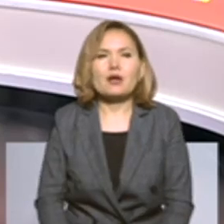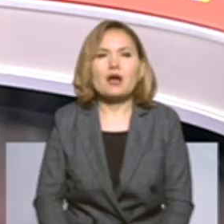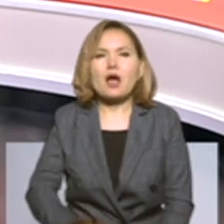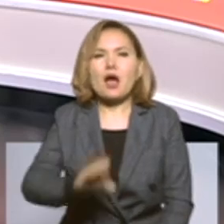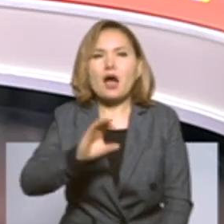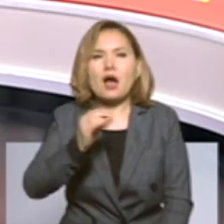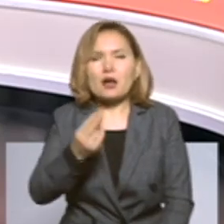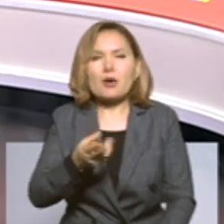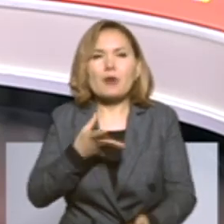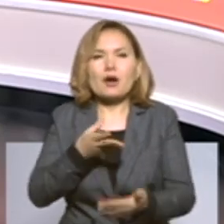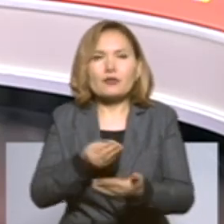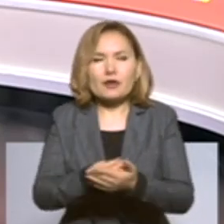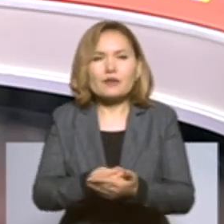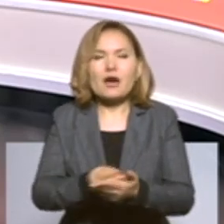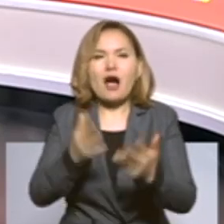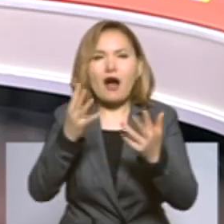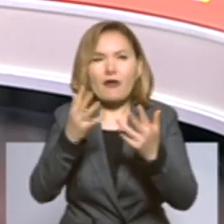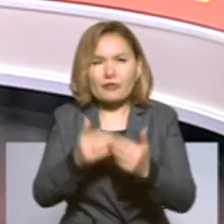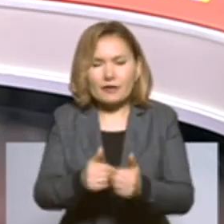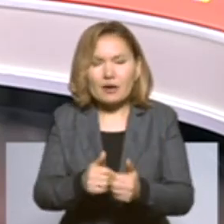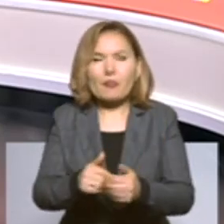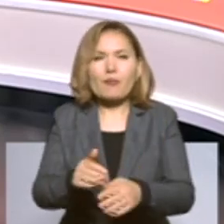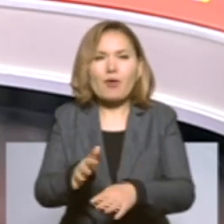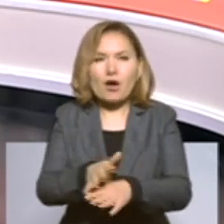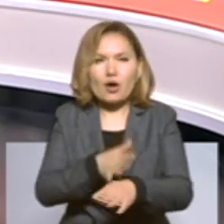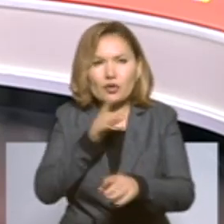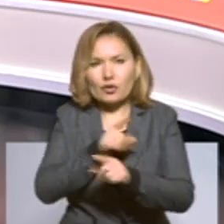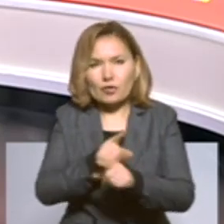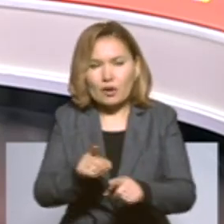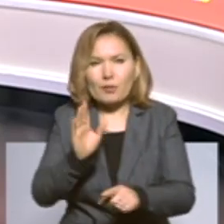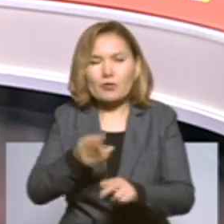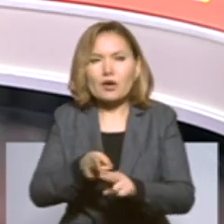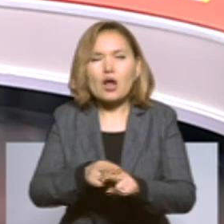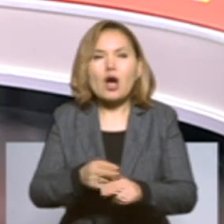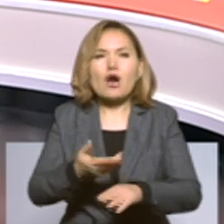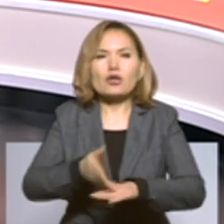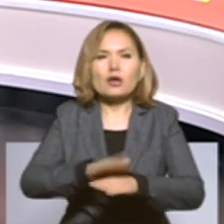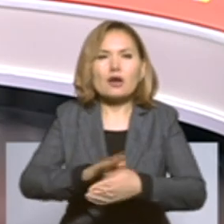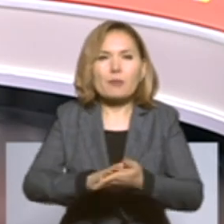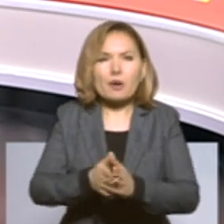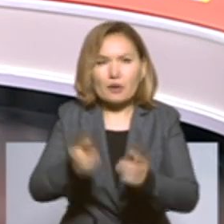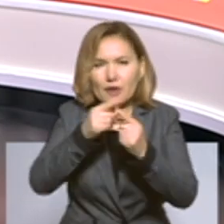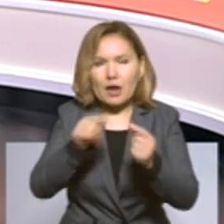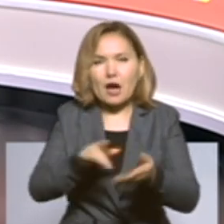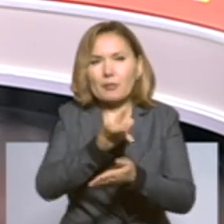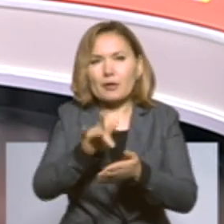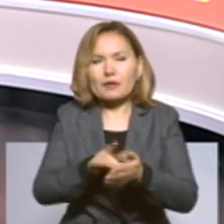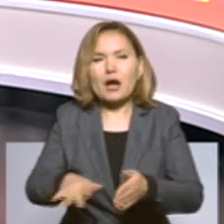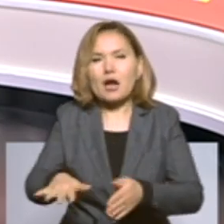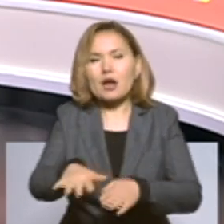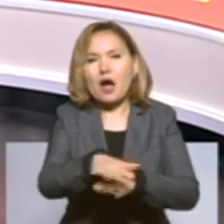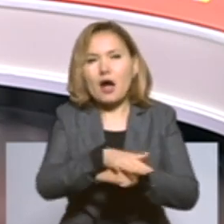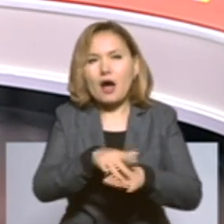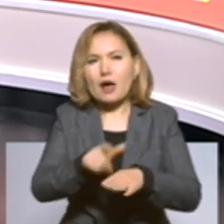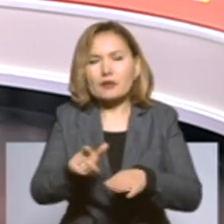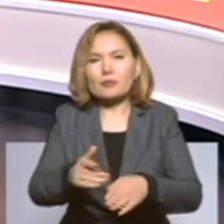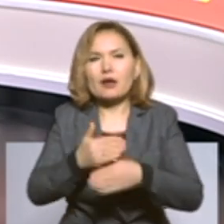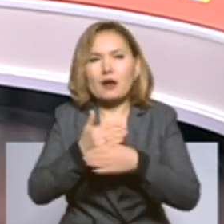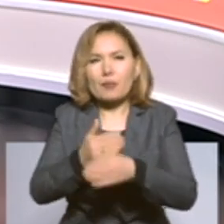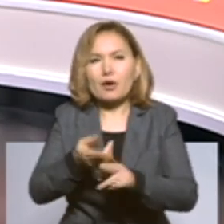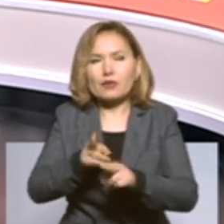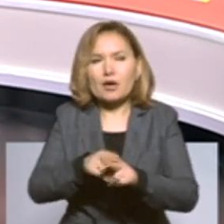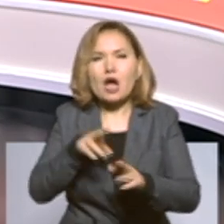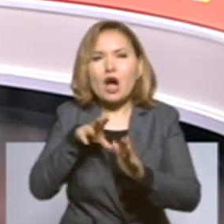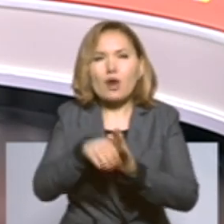Атаулы әлеуметтік төлем автоматты түрде ұзартылады. Мұндай мүмкіндік төтенше жағдай жарияланған қала мен аудан тұрғындарына беріліп отыр. Яғни